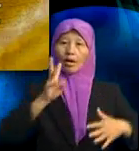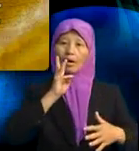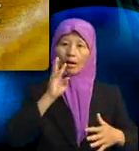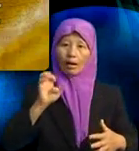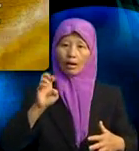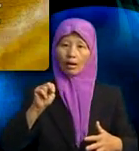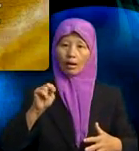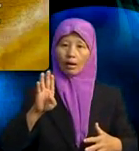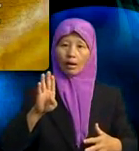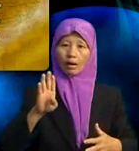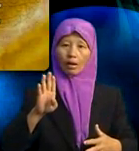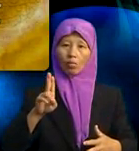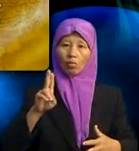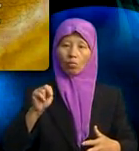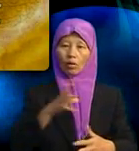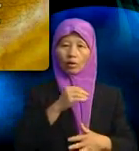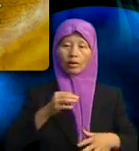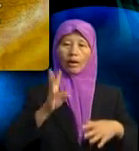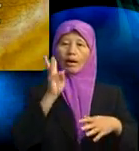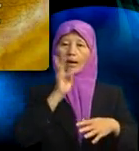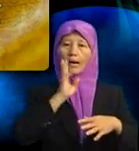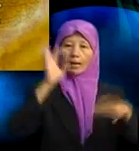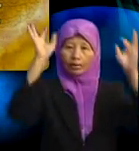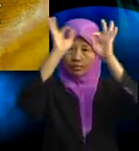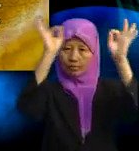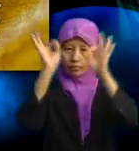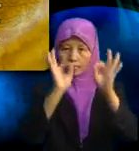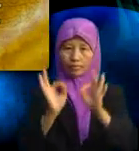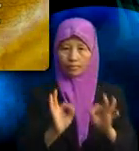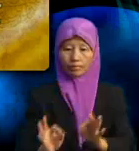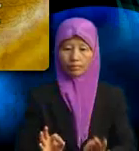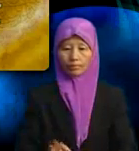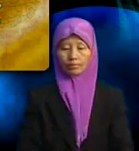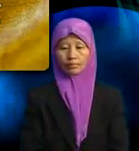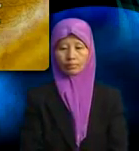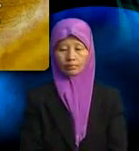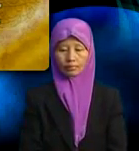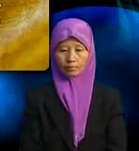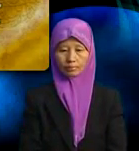hujan, air embun dan air salji.